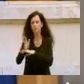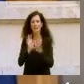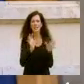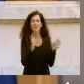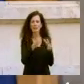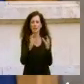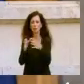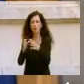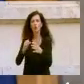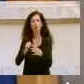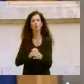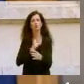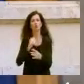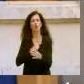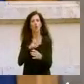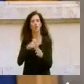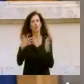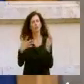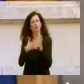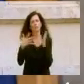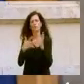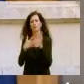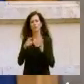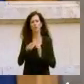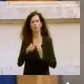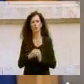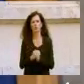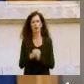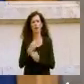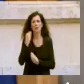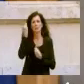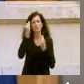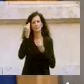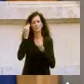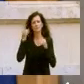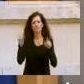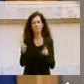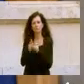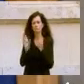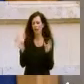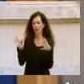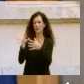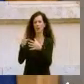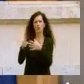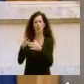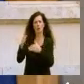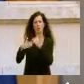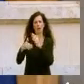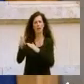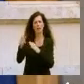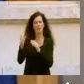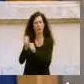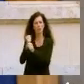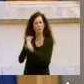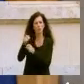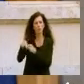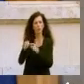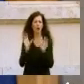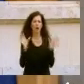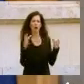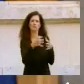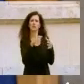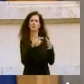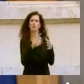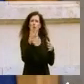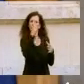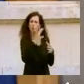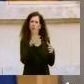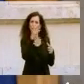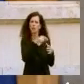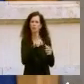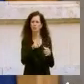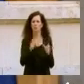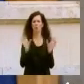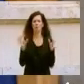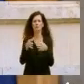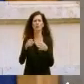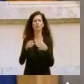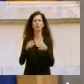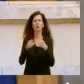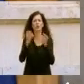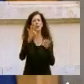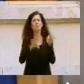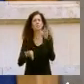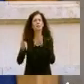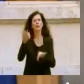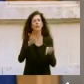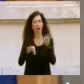sofferenza penso alcune filiere della manifattura penso al settore del turismo dello spettacolo ne